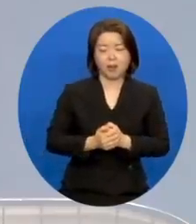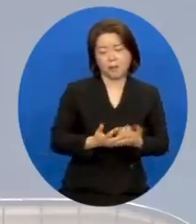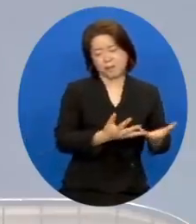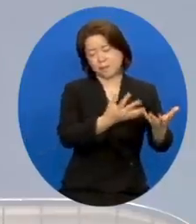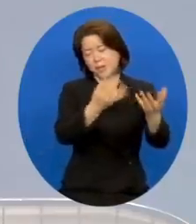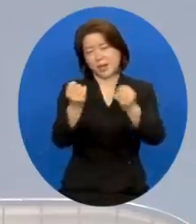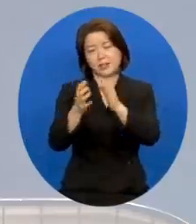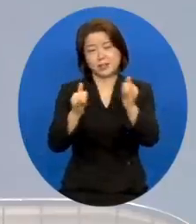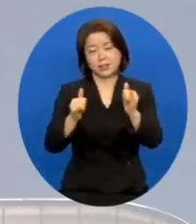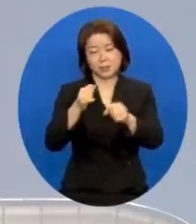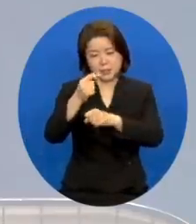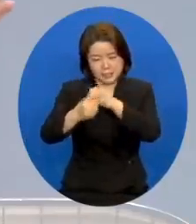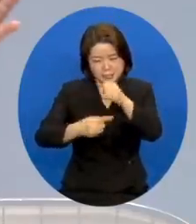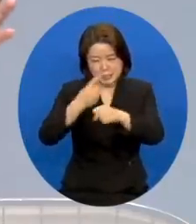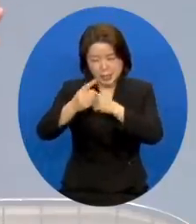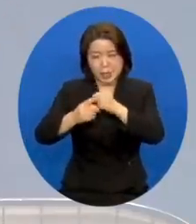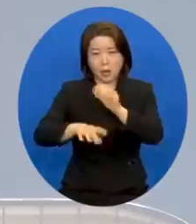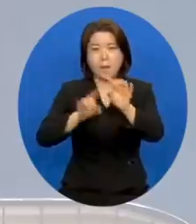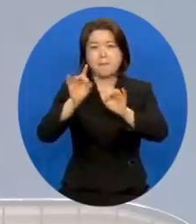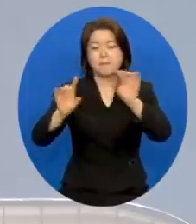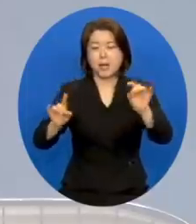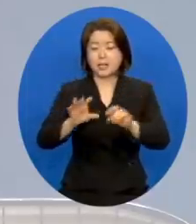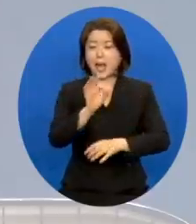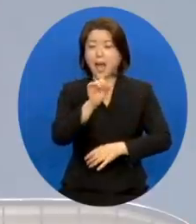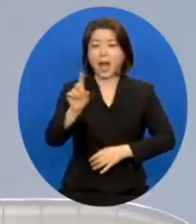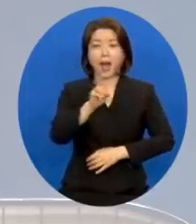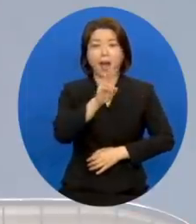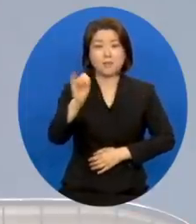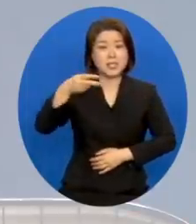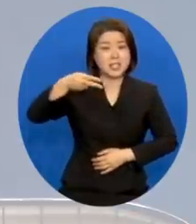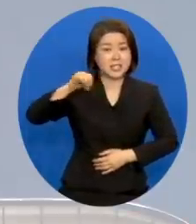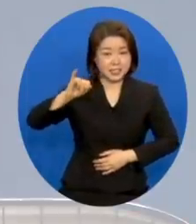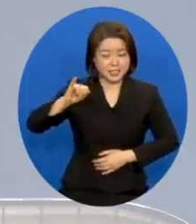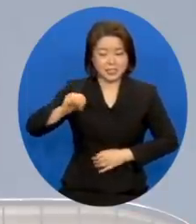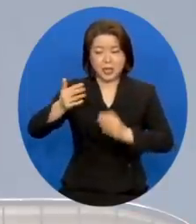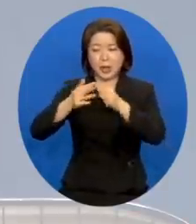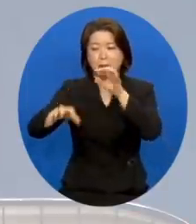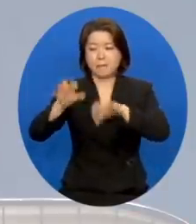해마다 아미쉬 마을을 찾아가 봅니다